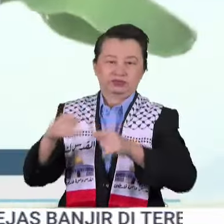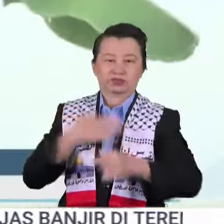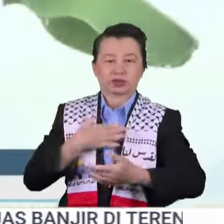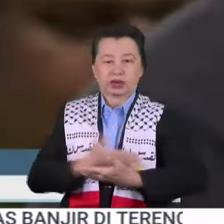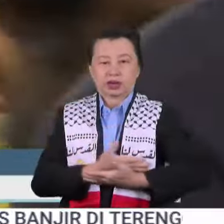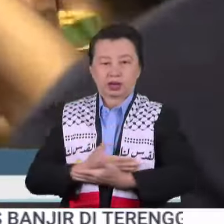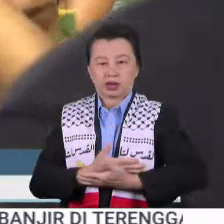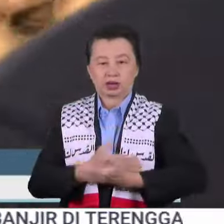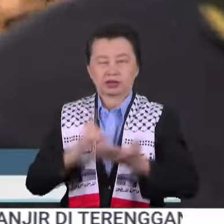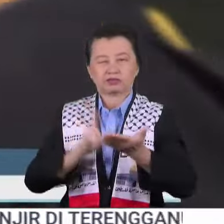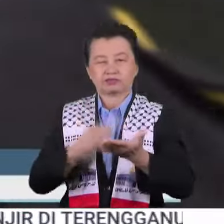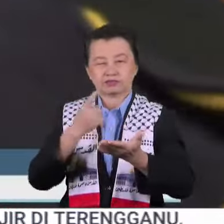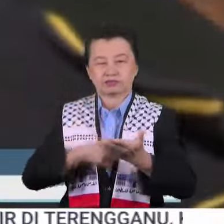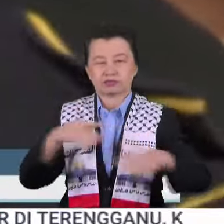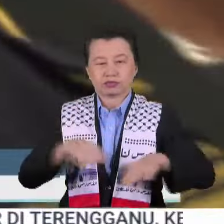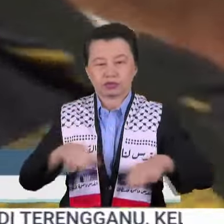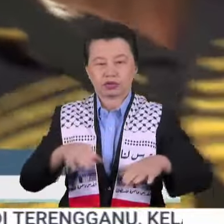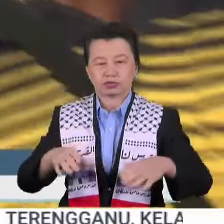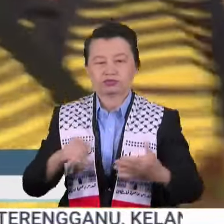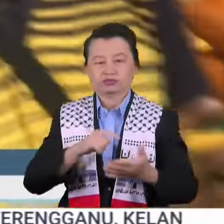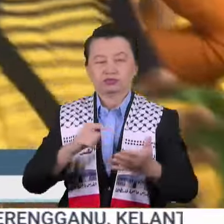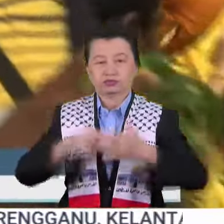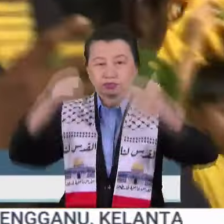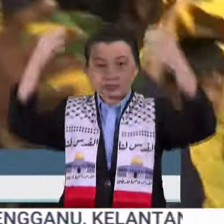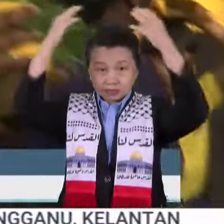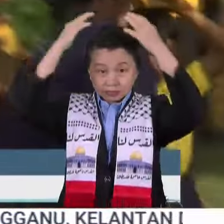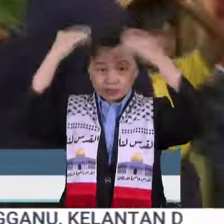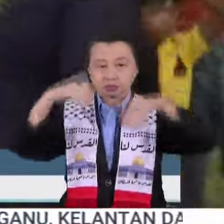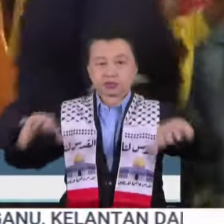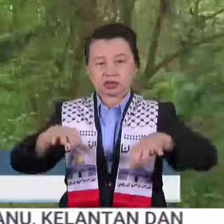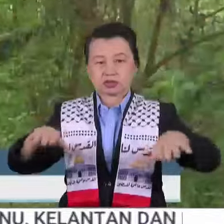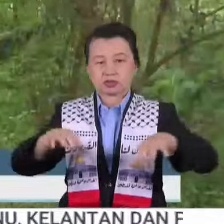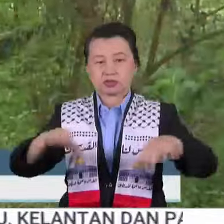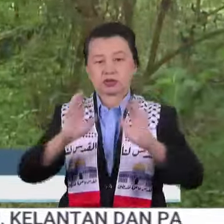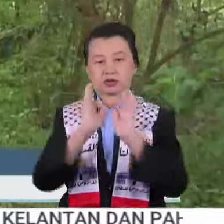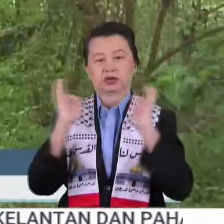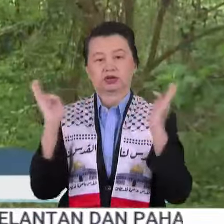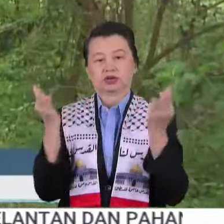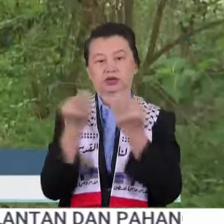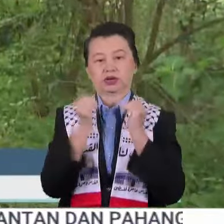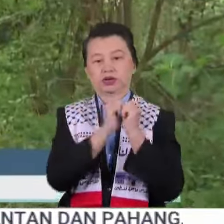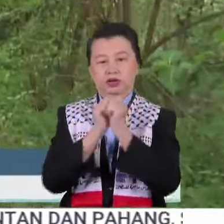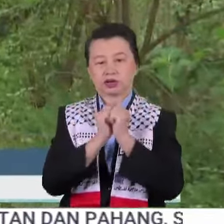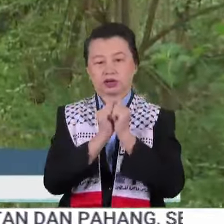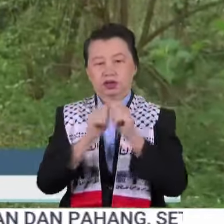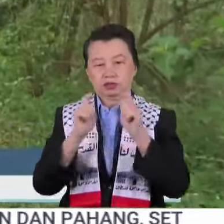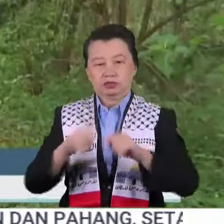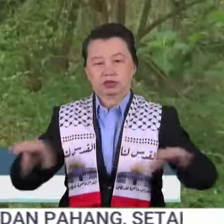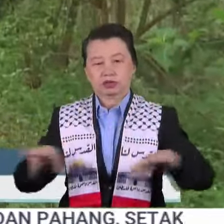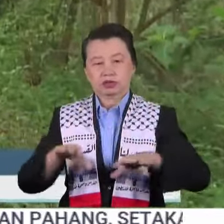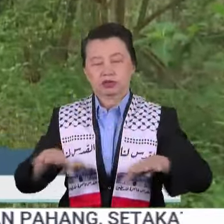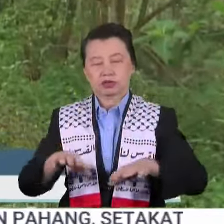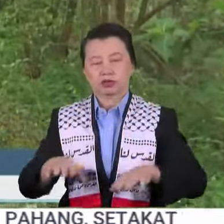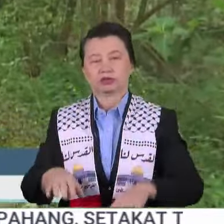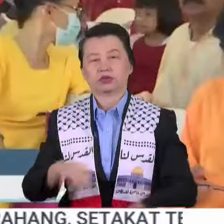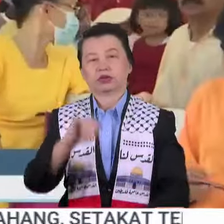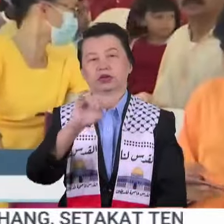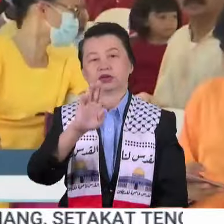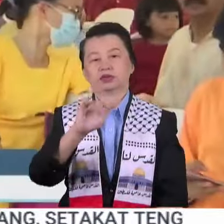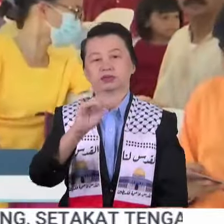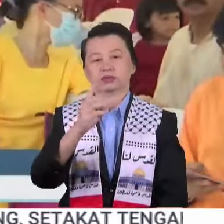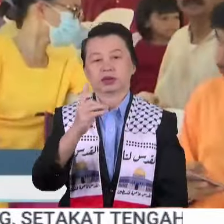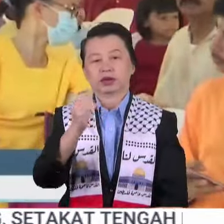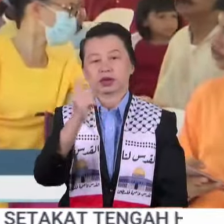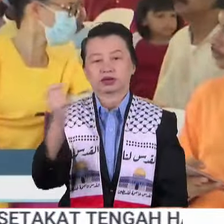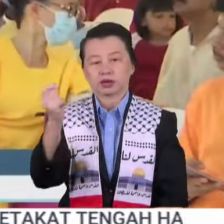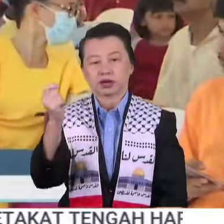anak-anak saya tak jarang buat. Saya rasa ini also membawa satu kami sekeluarga bersama dapat menunaikan ibadat yang diperlukan. Saya